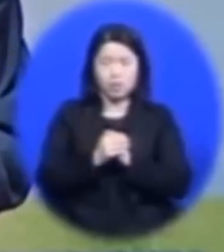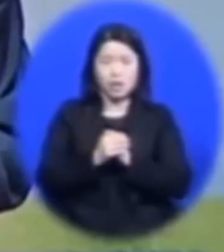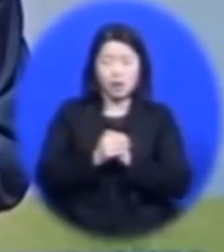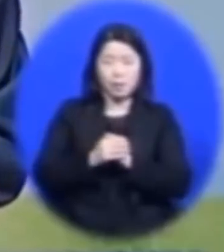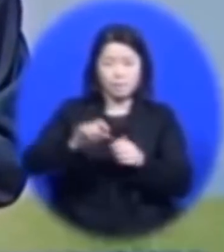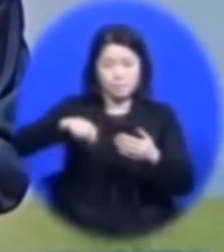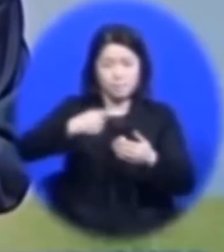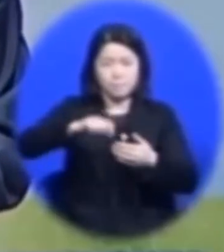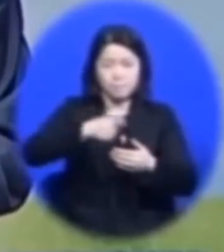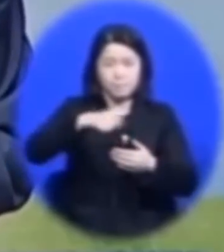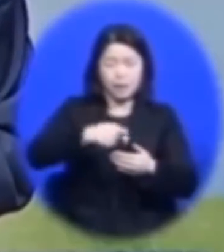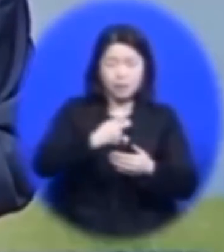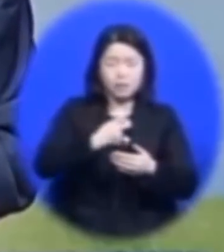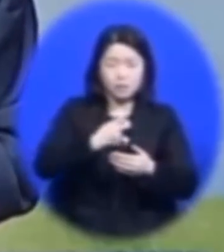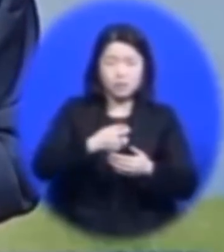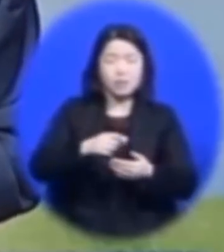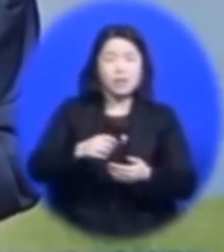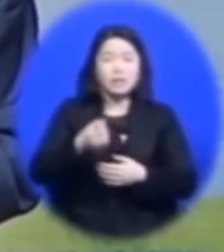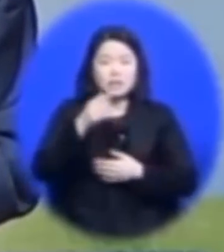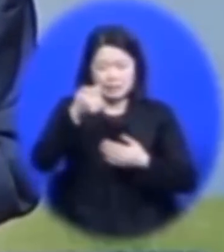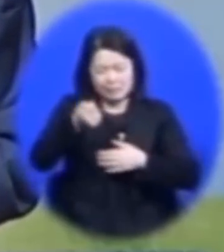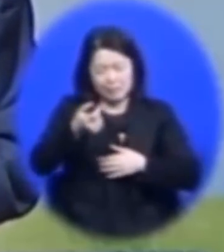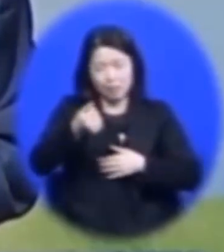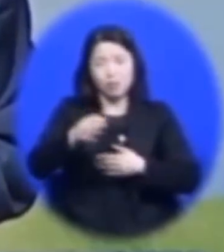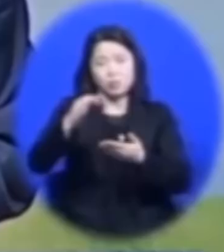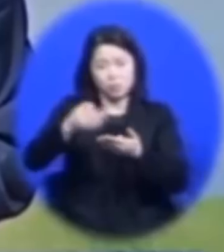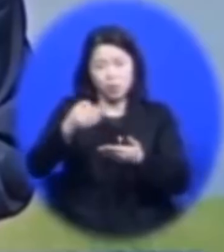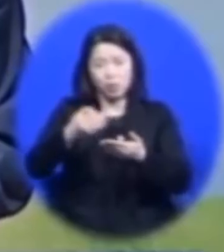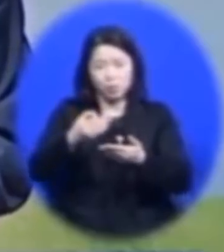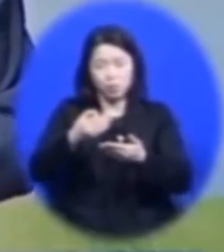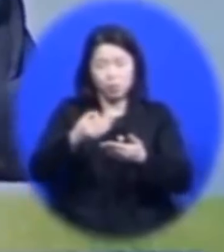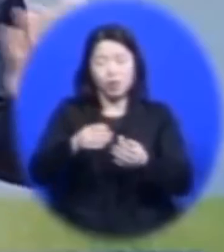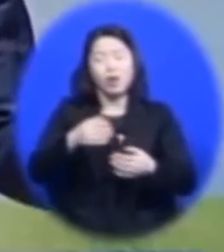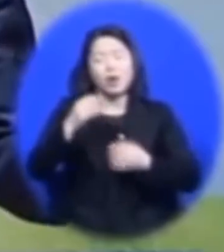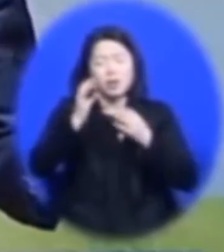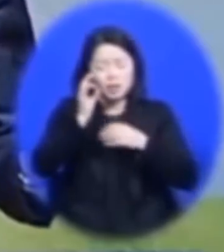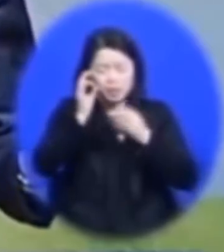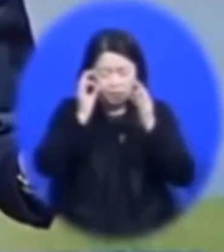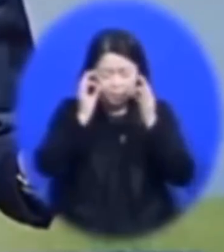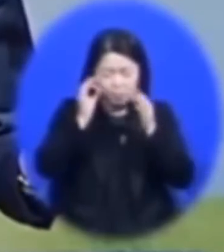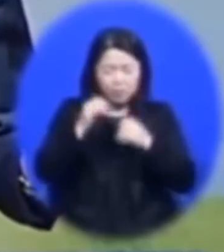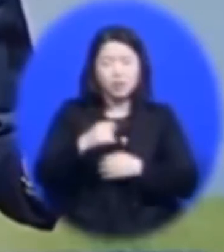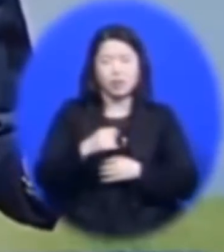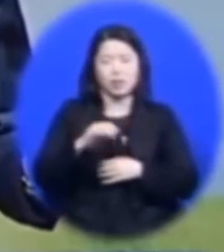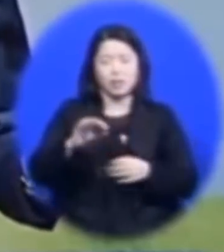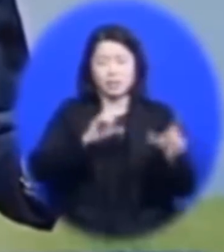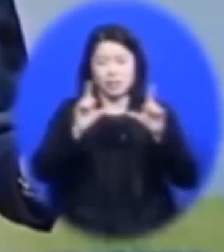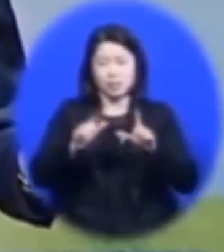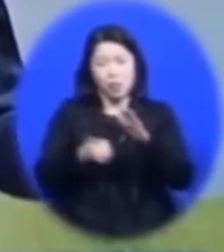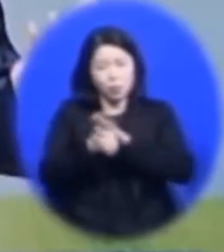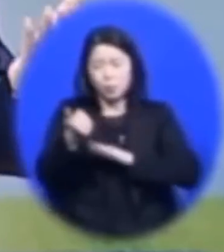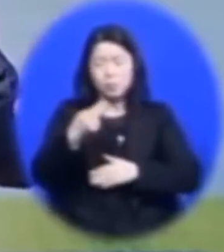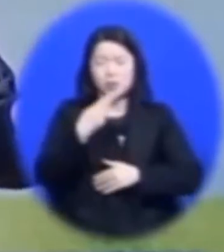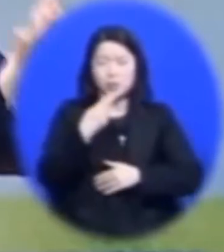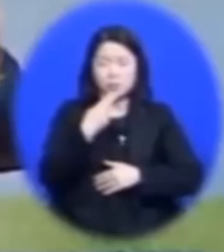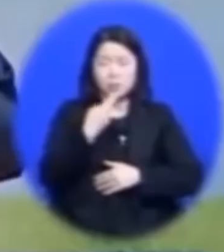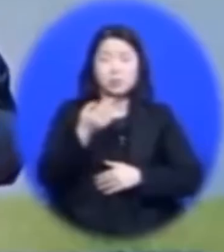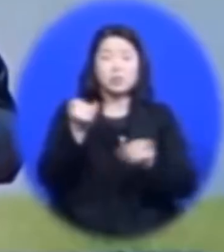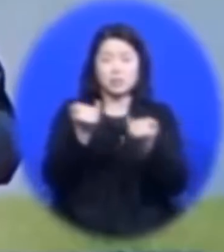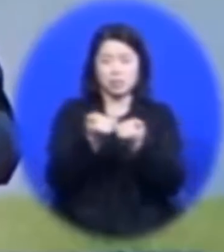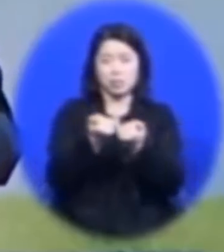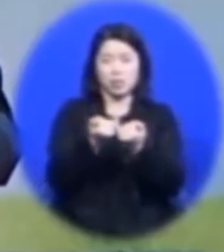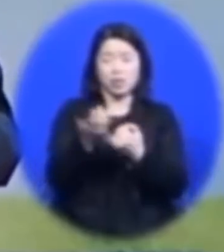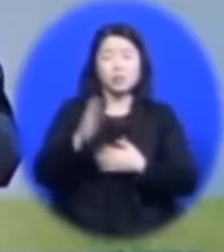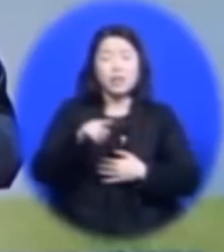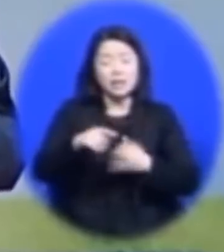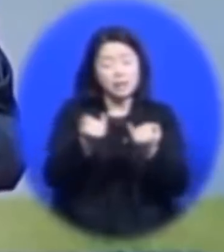바느질 하면서 삭발 매질을 하면서 겨우 입에 풀칠을 하던 여인입니다 소망이 없는 여인 이었어요 근데 이어 이니 예수를